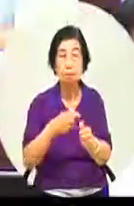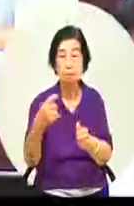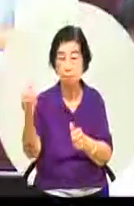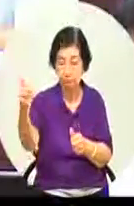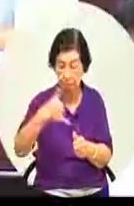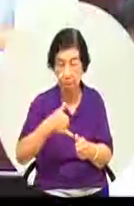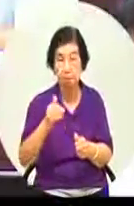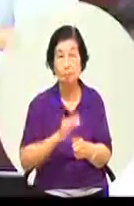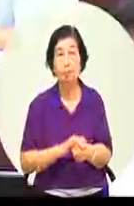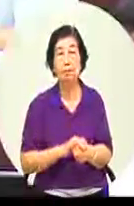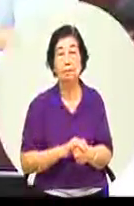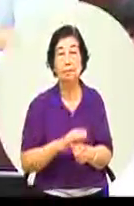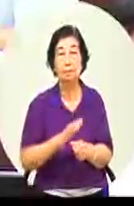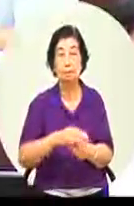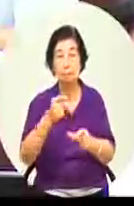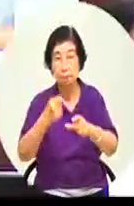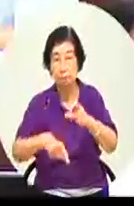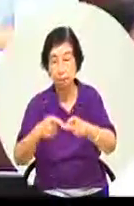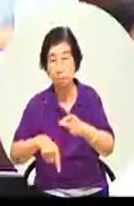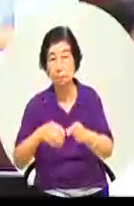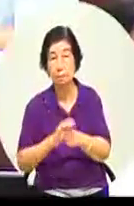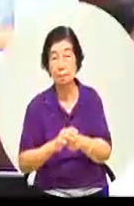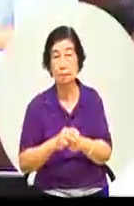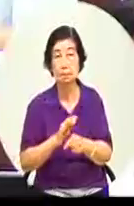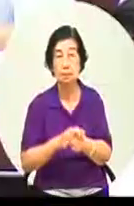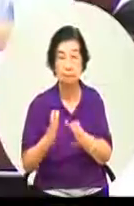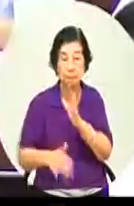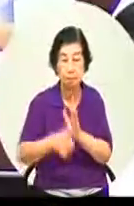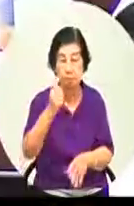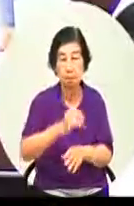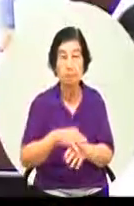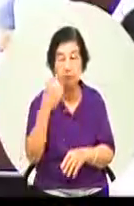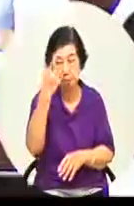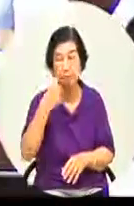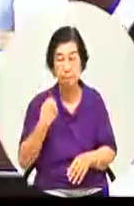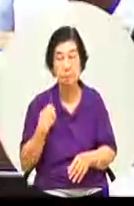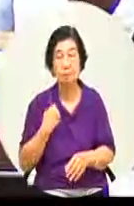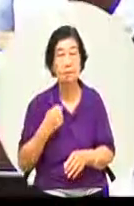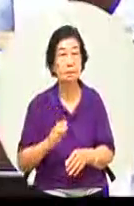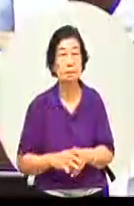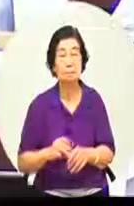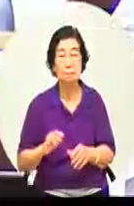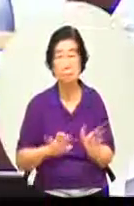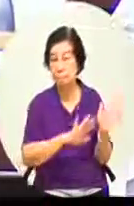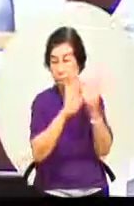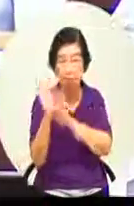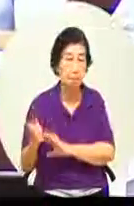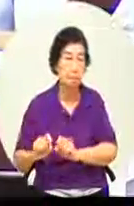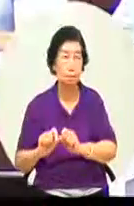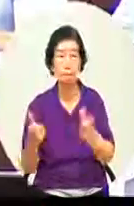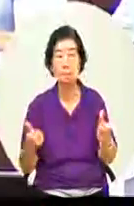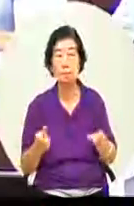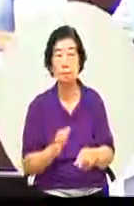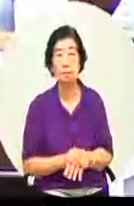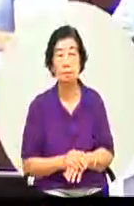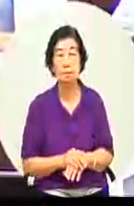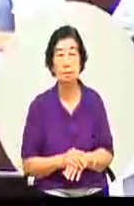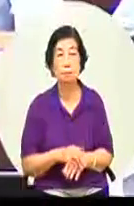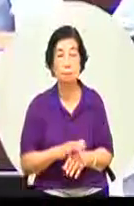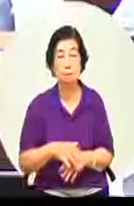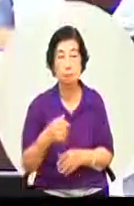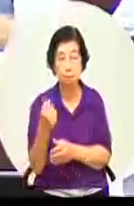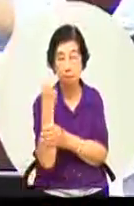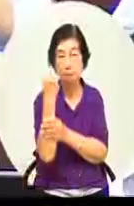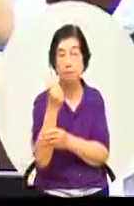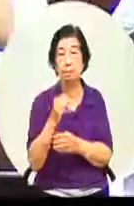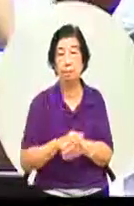是在发言，其实那位理事长我也非常的熟悉，其实并不是这样的哈。所以理事长为了要凸显就是争取更